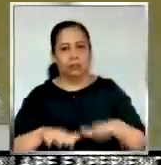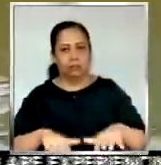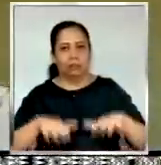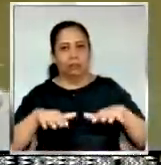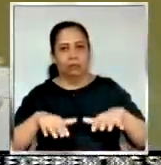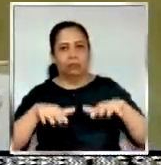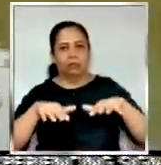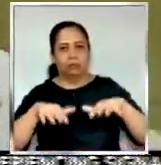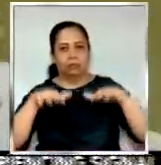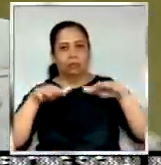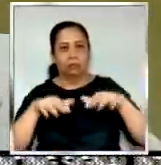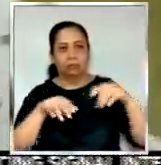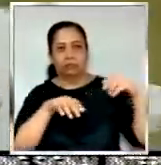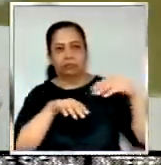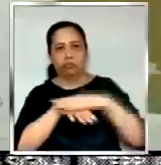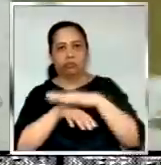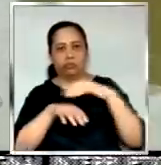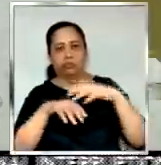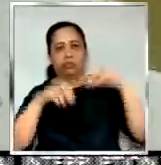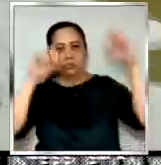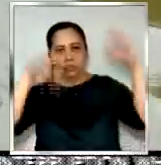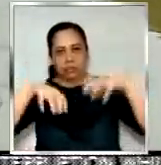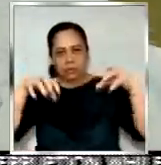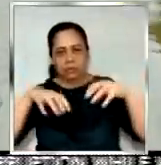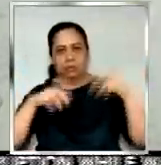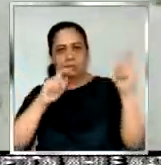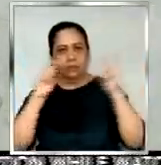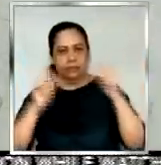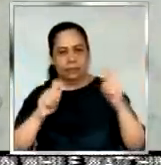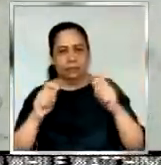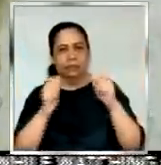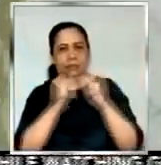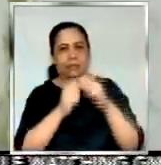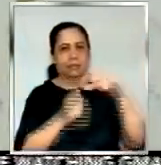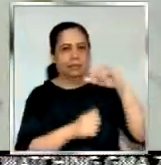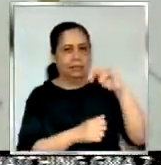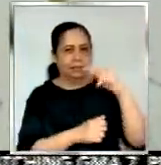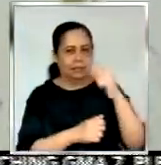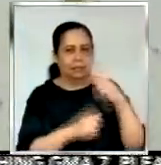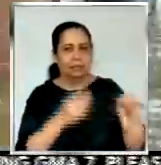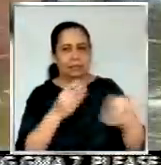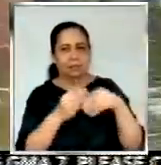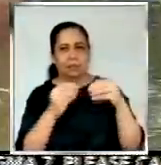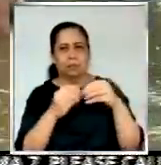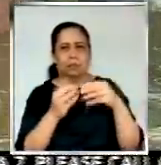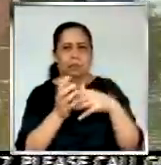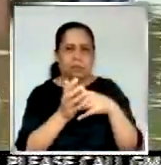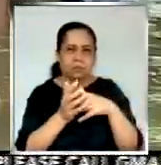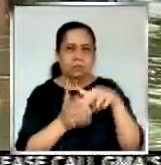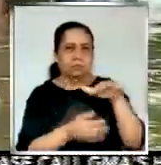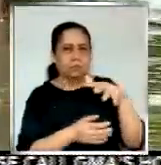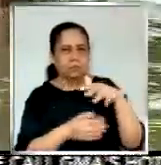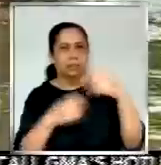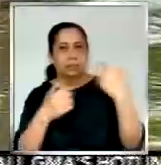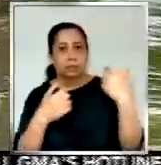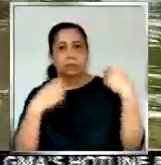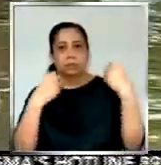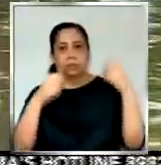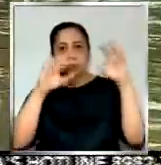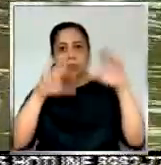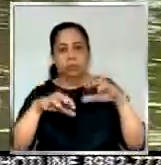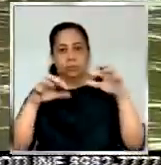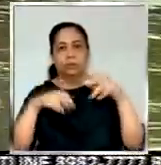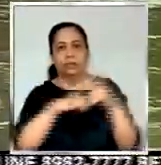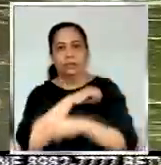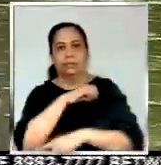sa pagdaan ng mga ulan at bagyo kasama na ang bagyong Quinta na nagdala ng mahina hanggang manaka-nakamalakas na ulan sa probinsya ng